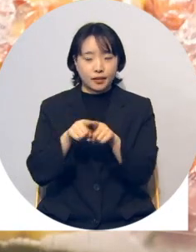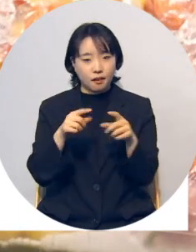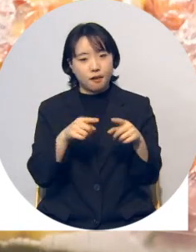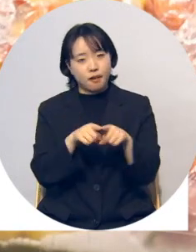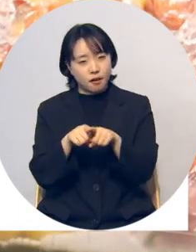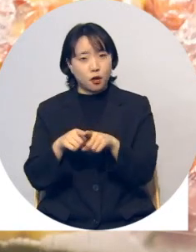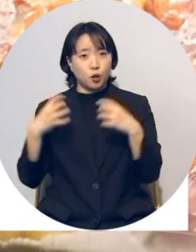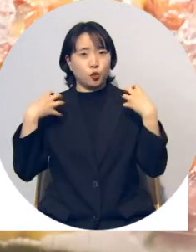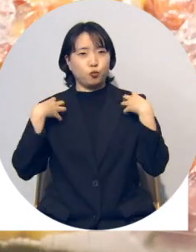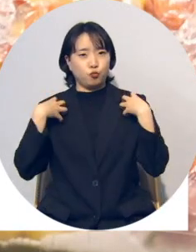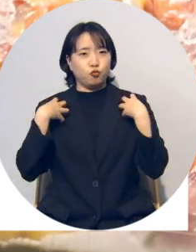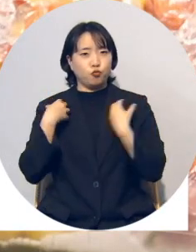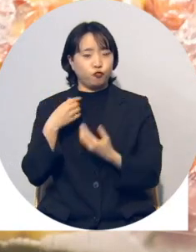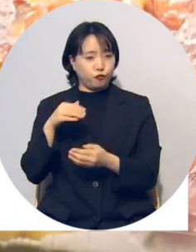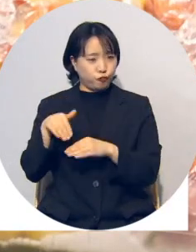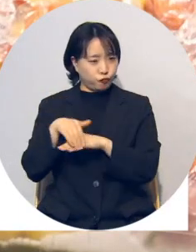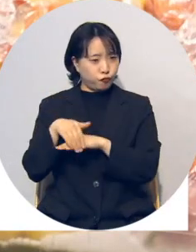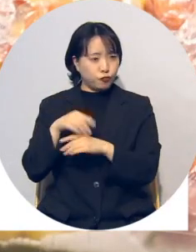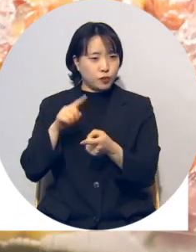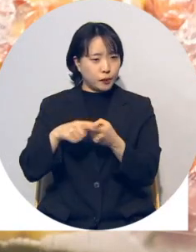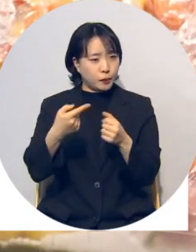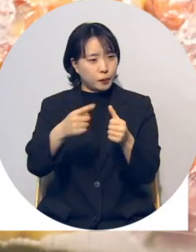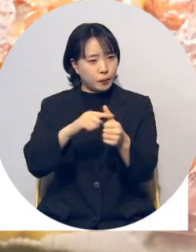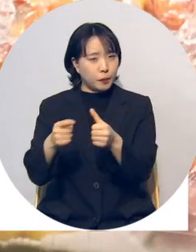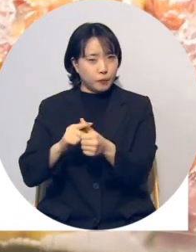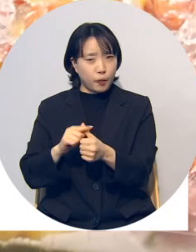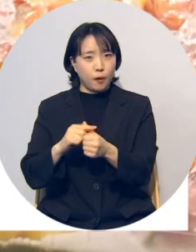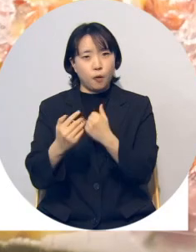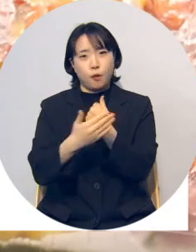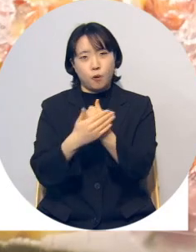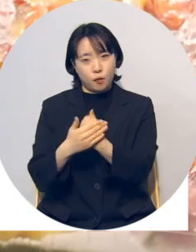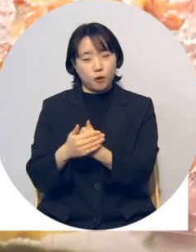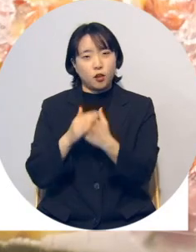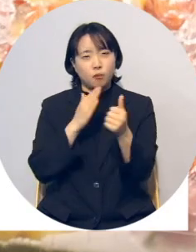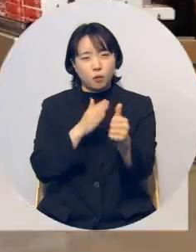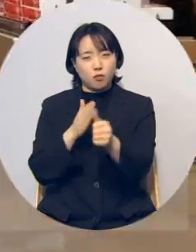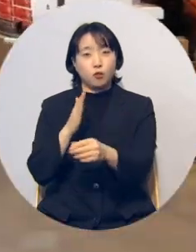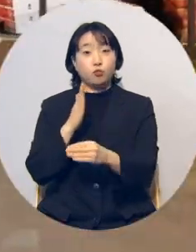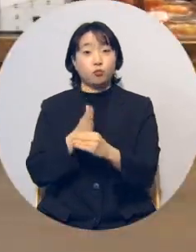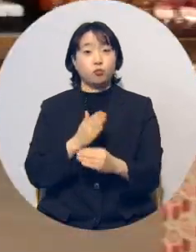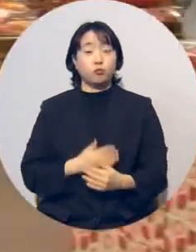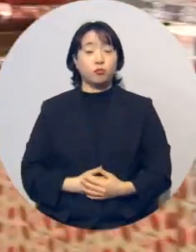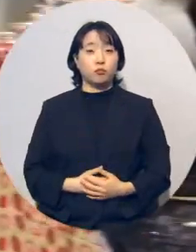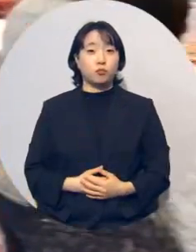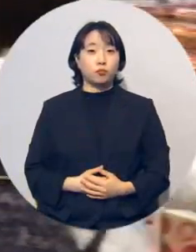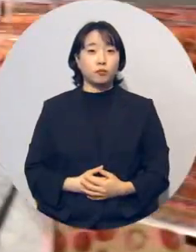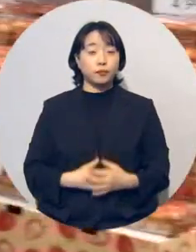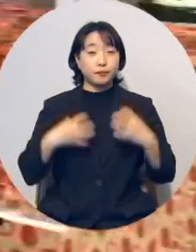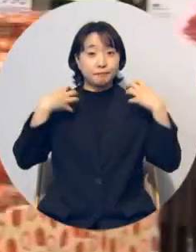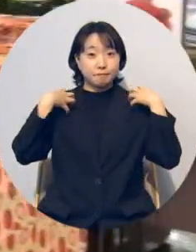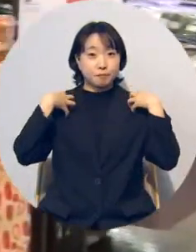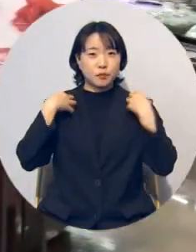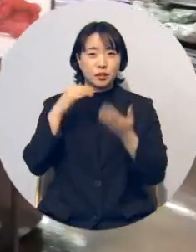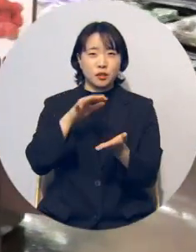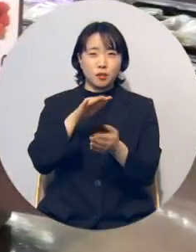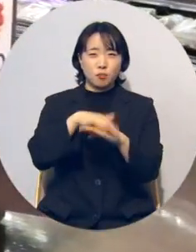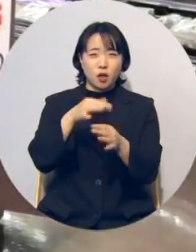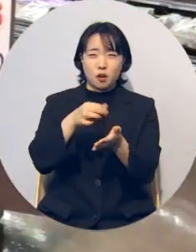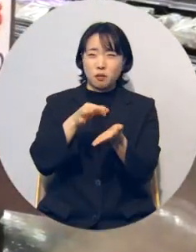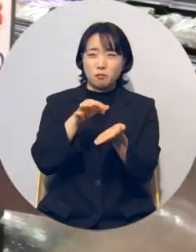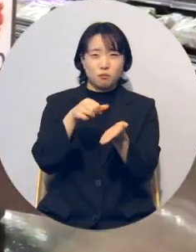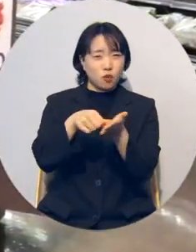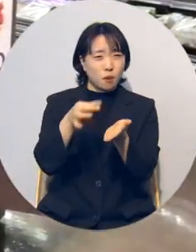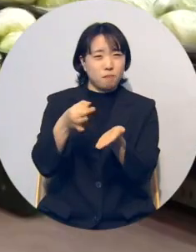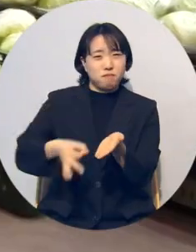안정 시책에 적극 협조하도록 같이 협력을 하고 있는 상태입니다. 정부는 치솟는 장바구니